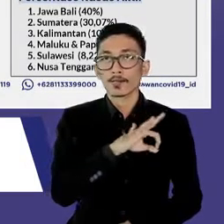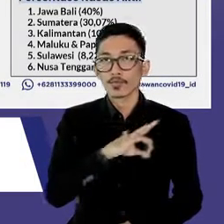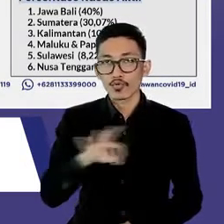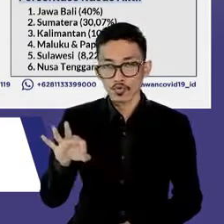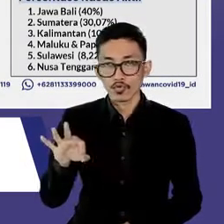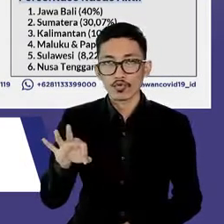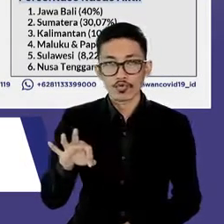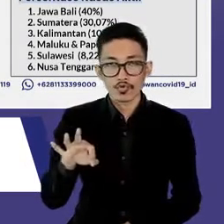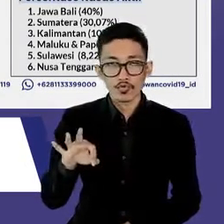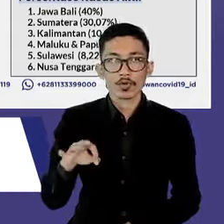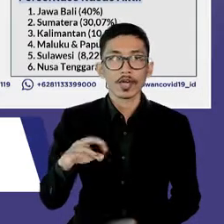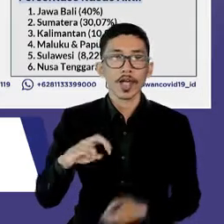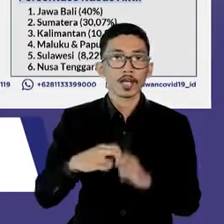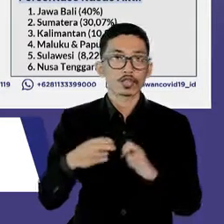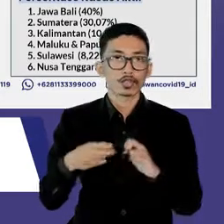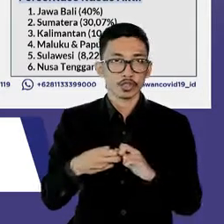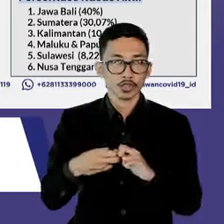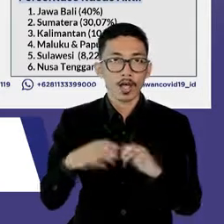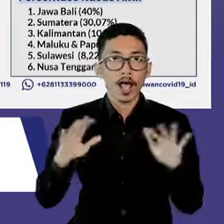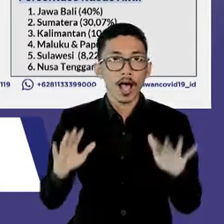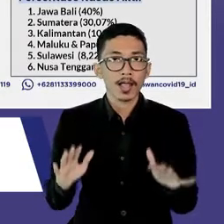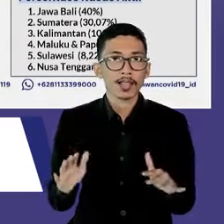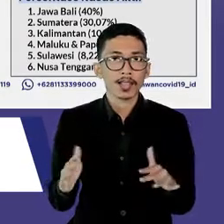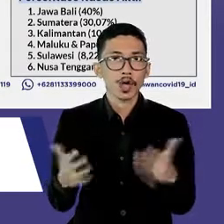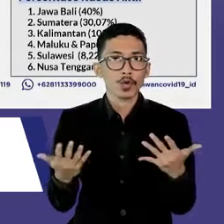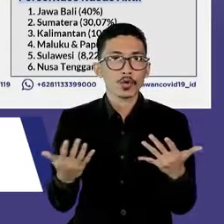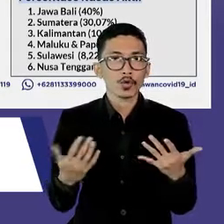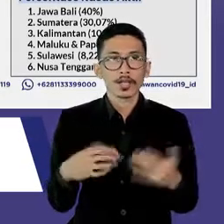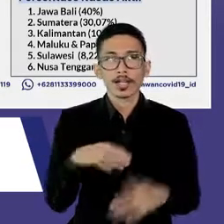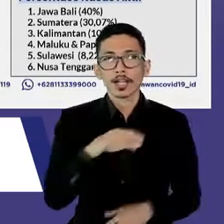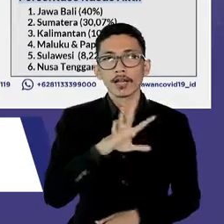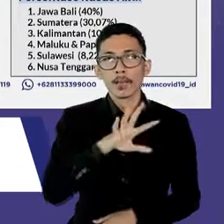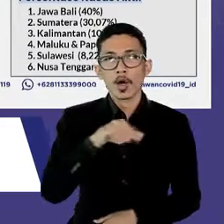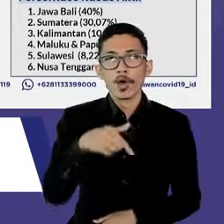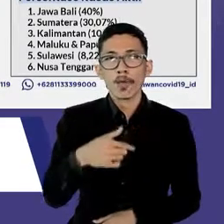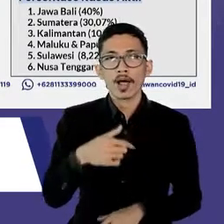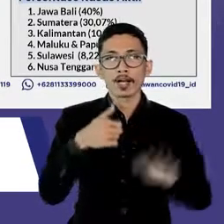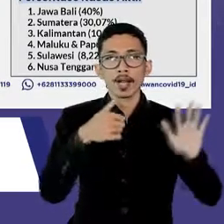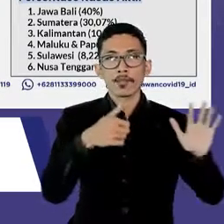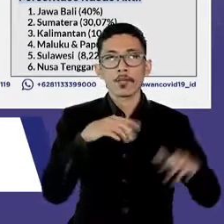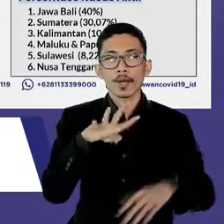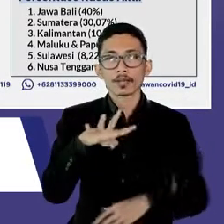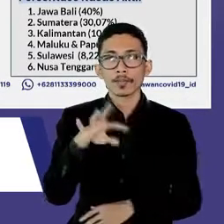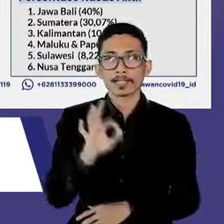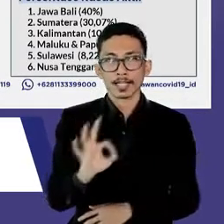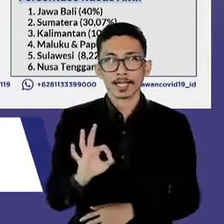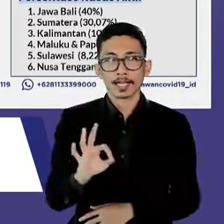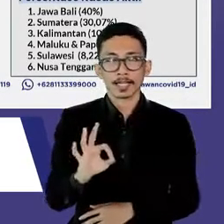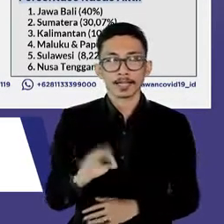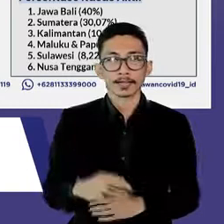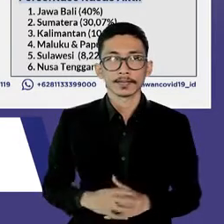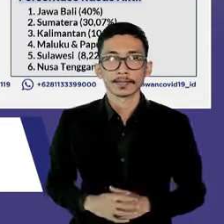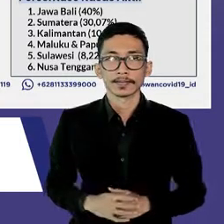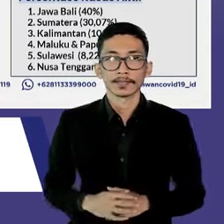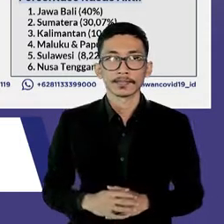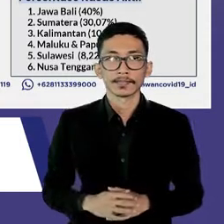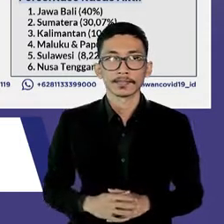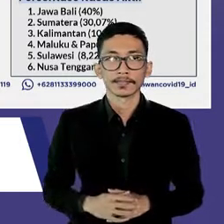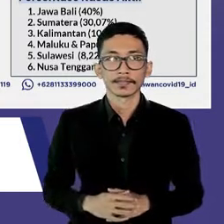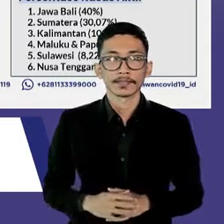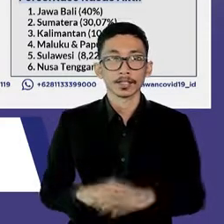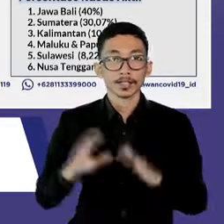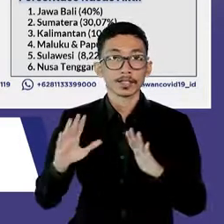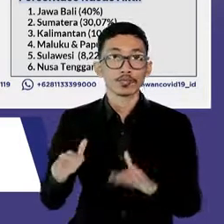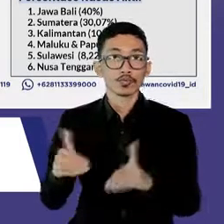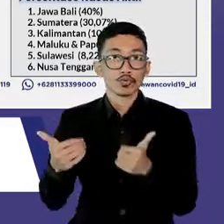5267 kasus atau menyumbang 5,45 persen dari total kasus nasional total